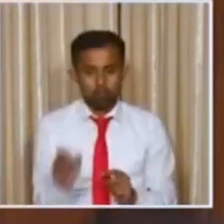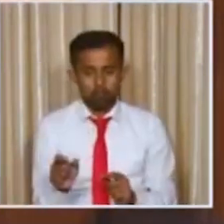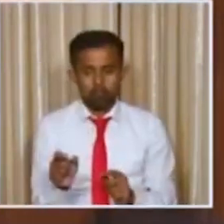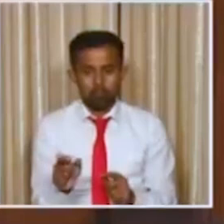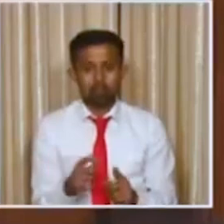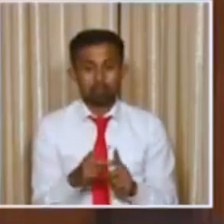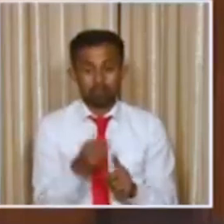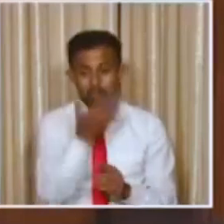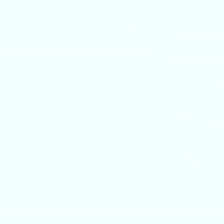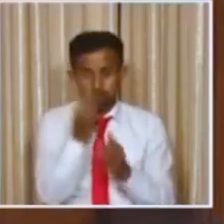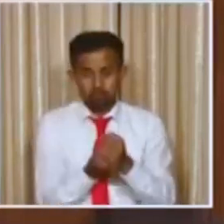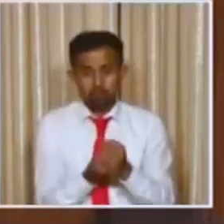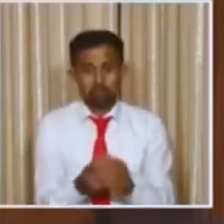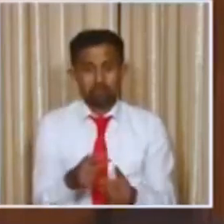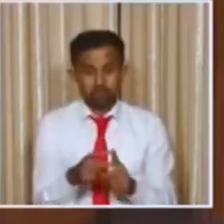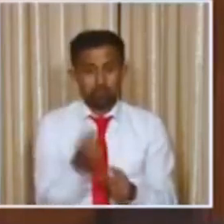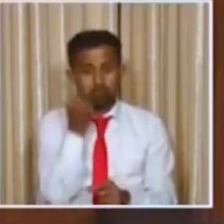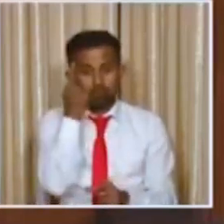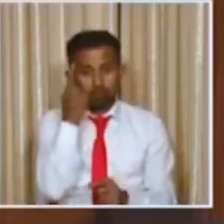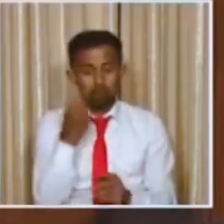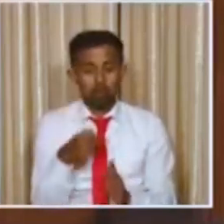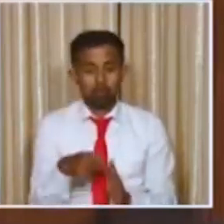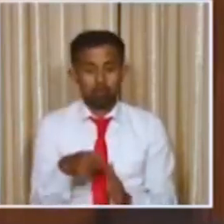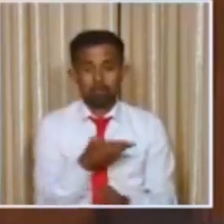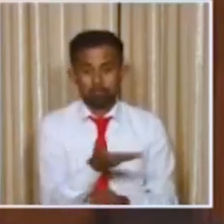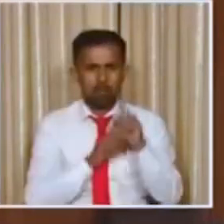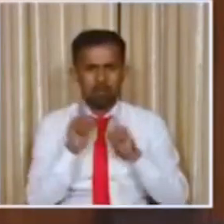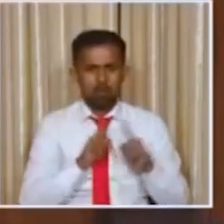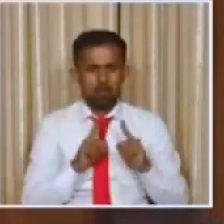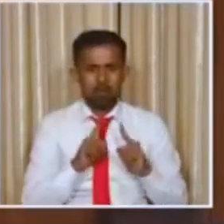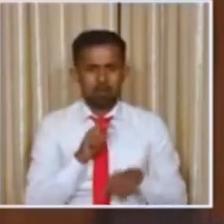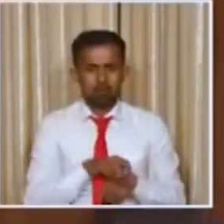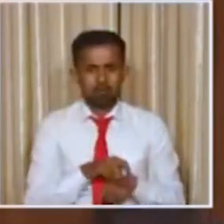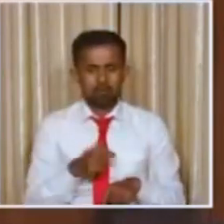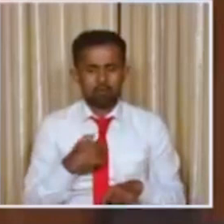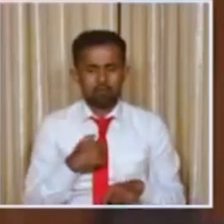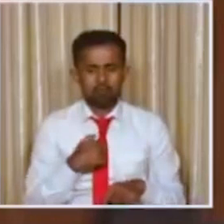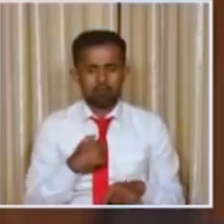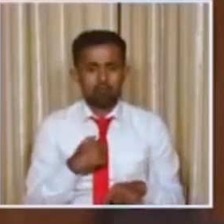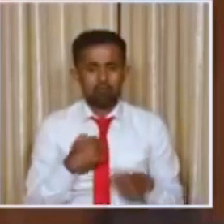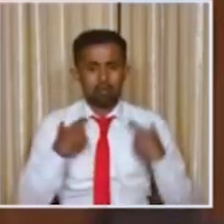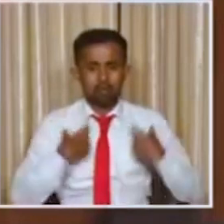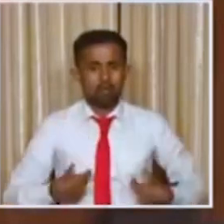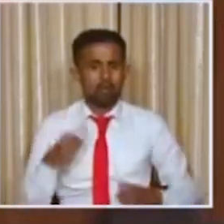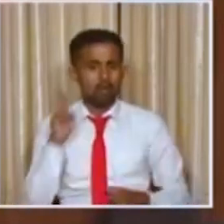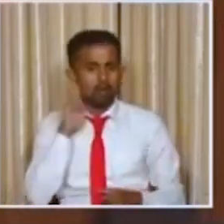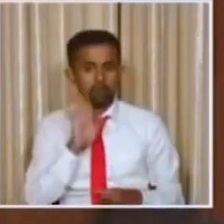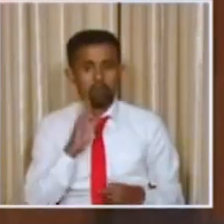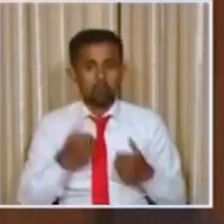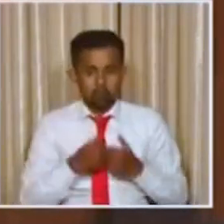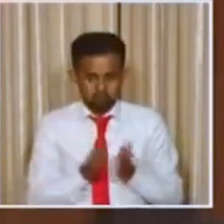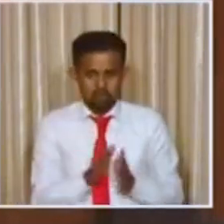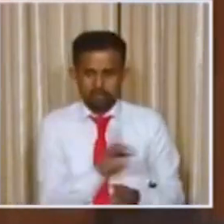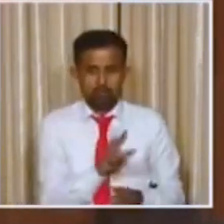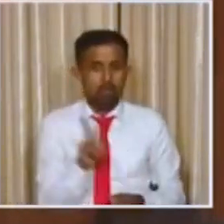இடத்திலே கக்கிக் கொண்டிருந்தார்கள், பொய்களை விசேடமாக பொய்களை கக்கிக் கொண்டிருந்தார்கள். தான் வந்து ரணில் விக்ரமசிங்க, தான் இந்த